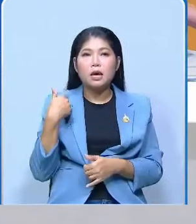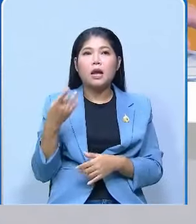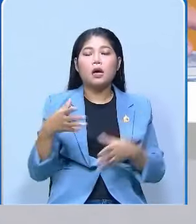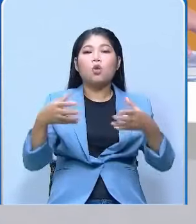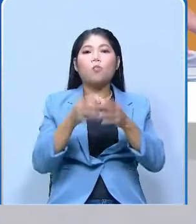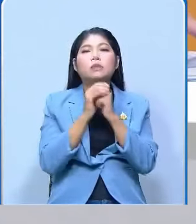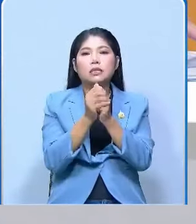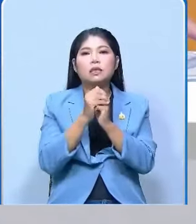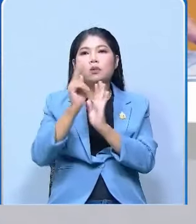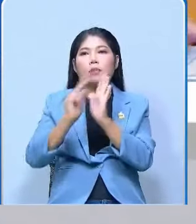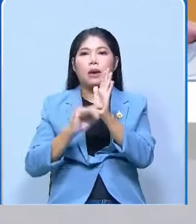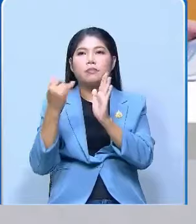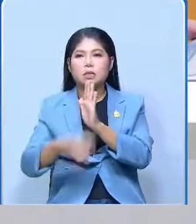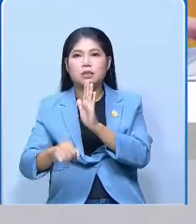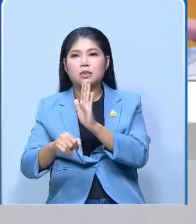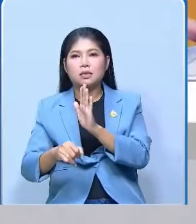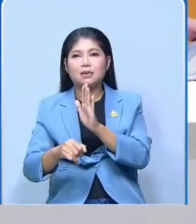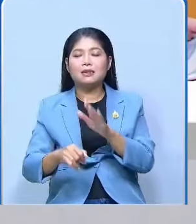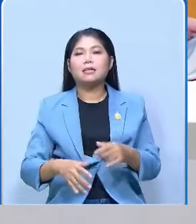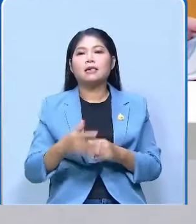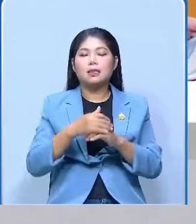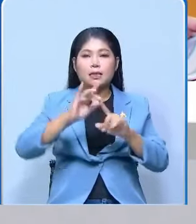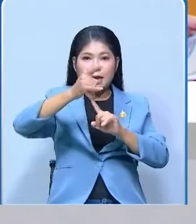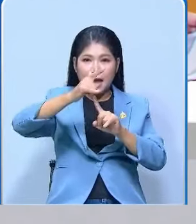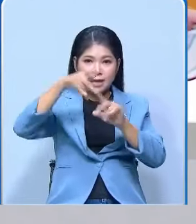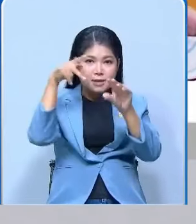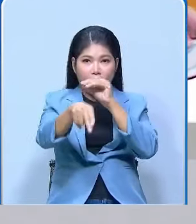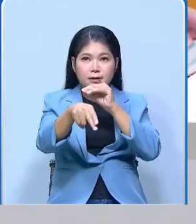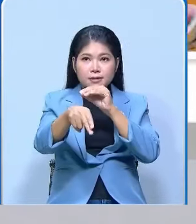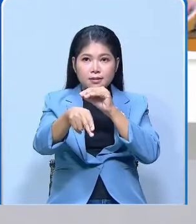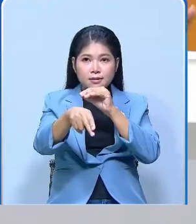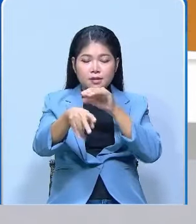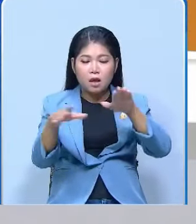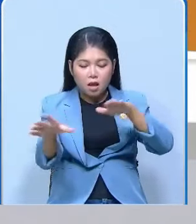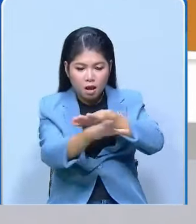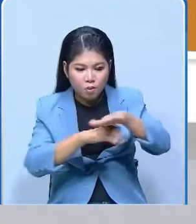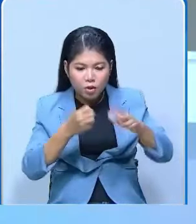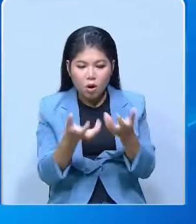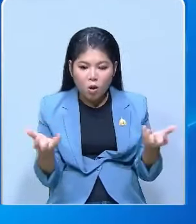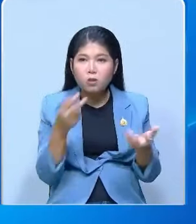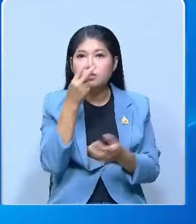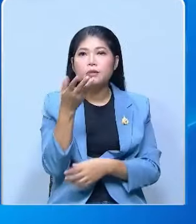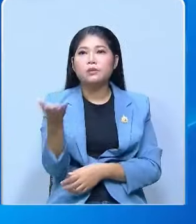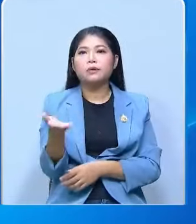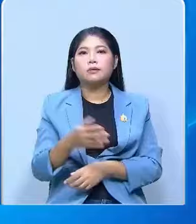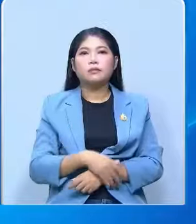แก๊งจินเทาใช้ไอ้เครื่องตัดสัญญาณรีโมทอะแล้วก็เข้าไปลักทรัพย์ในรถยนต์ไปดูภาพกันค่ะ